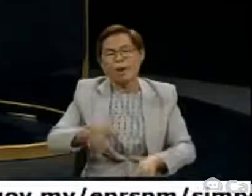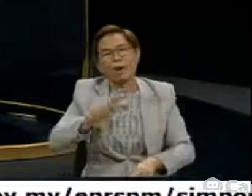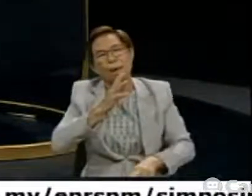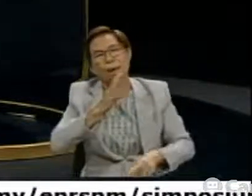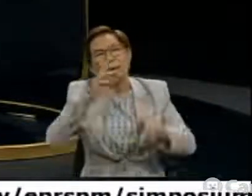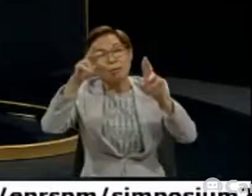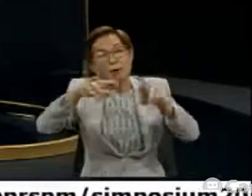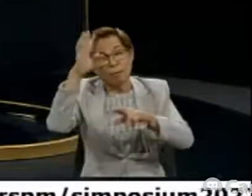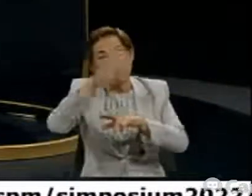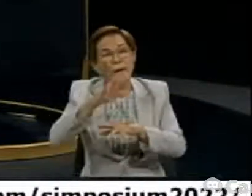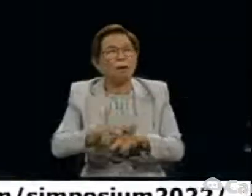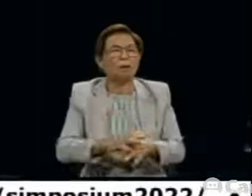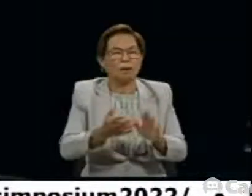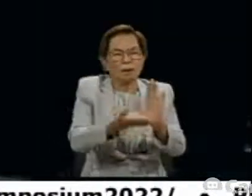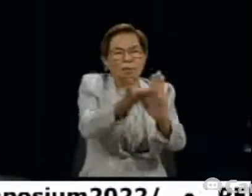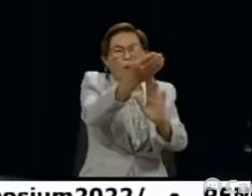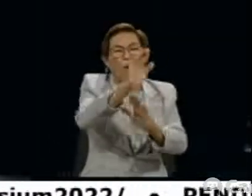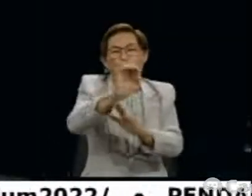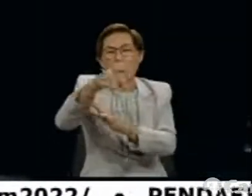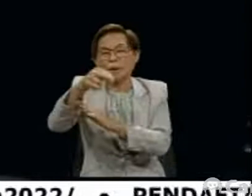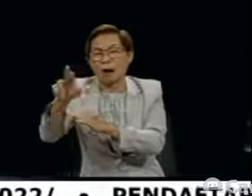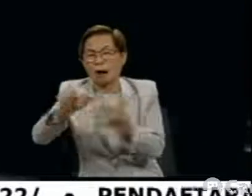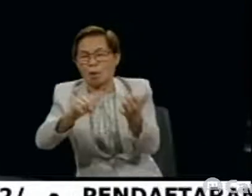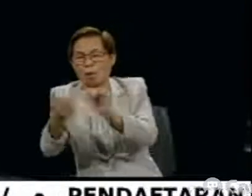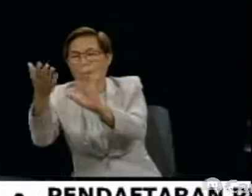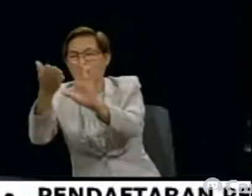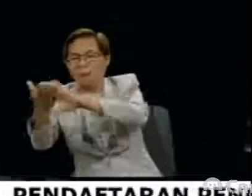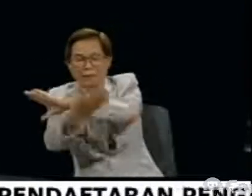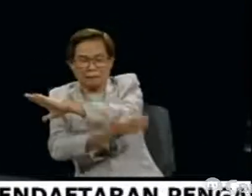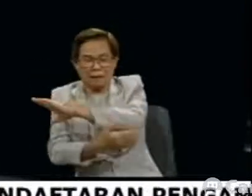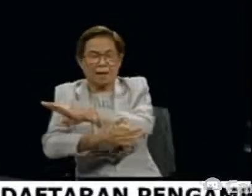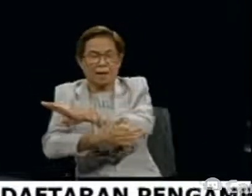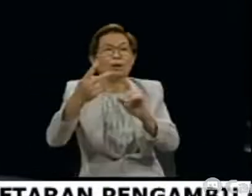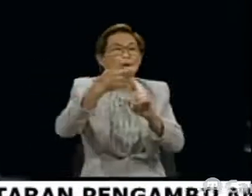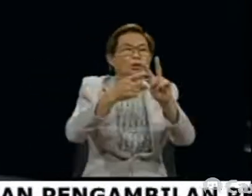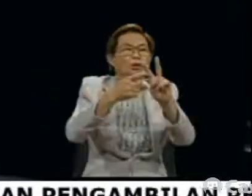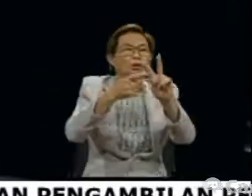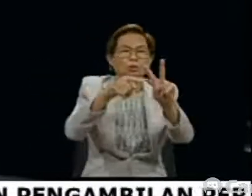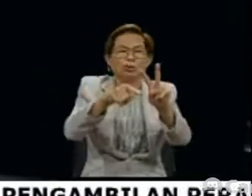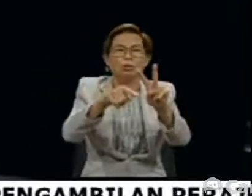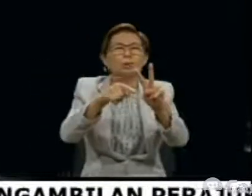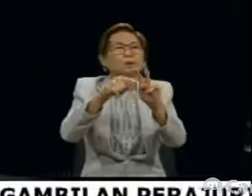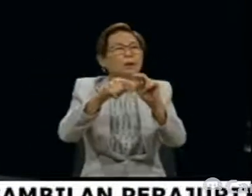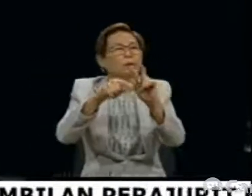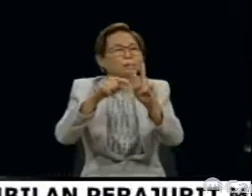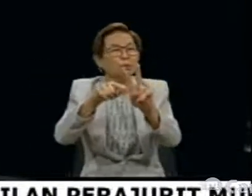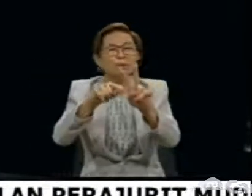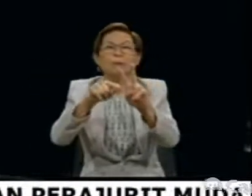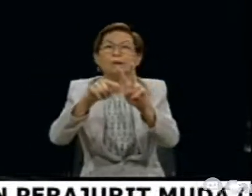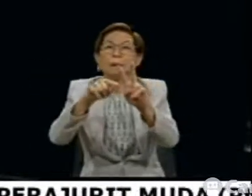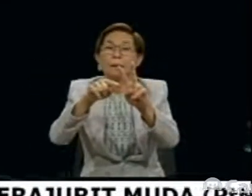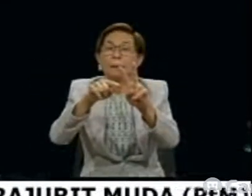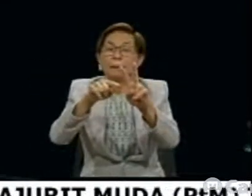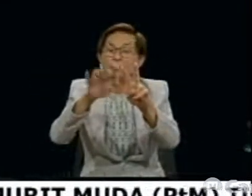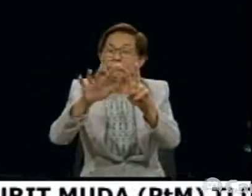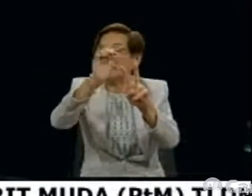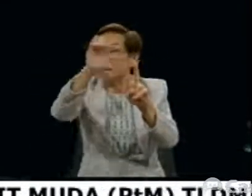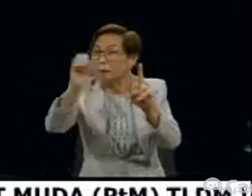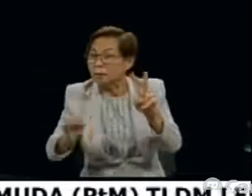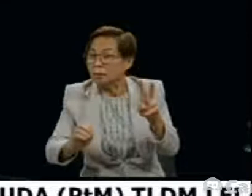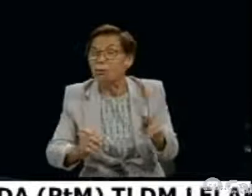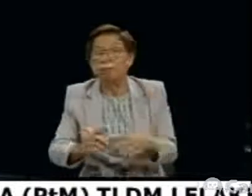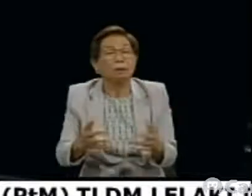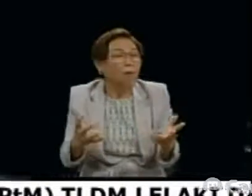berkenaan dengan peningkatan Opi Aaron oleh bank negara ke-25 100 jadi untuk kita memahami yang ini abulan rezeki